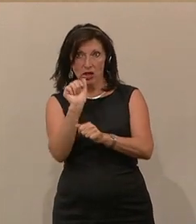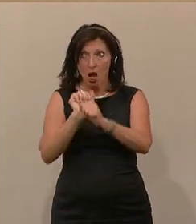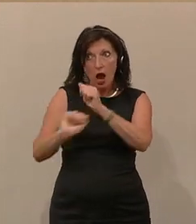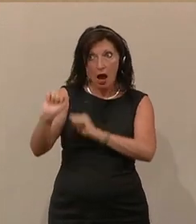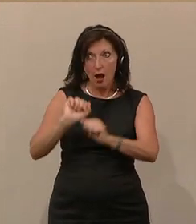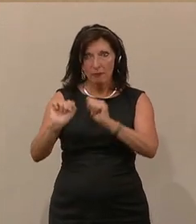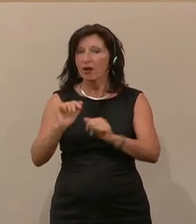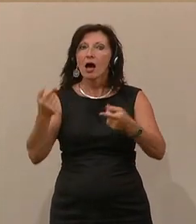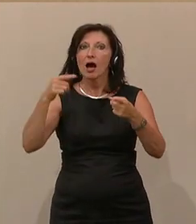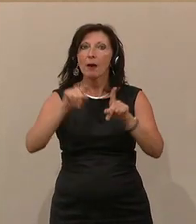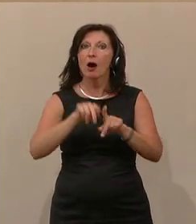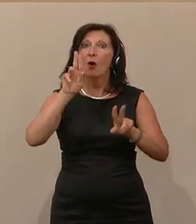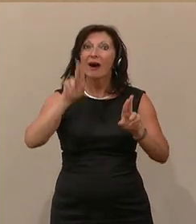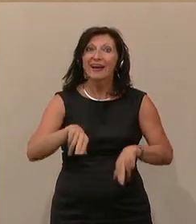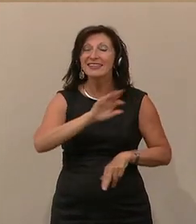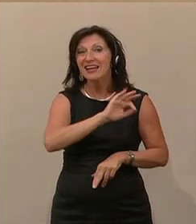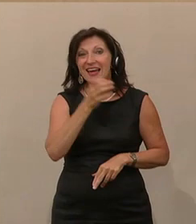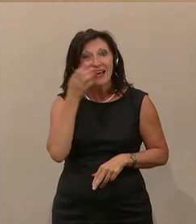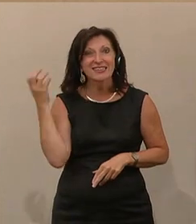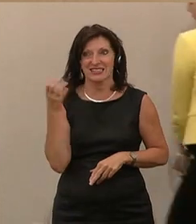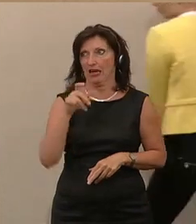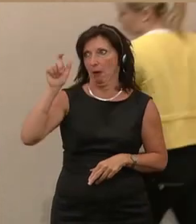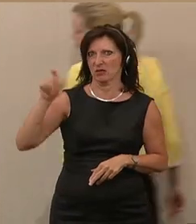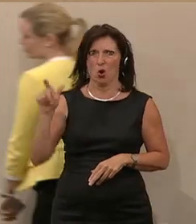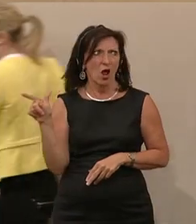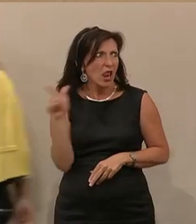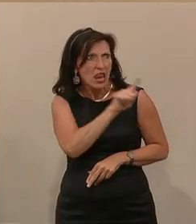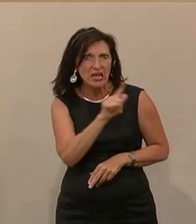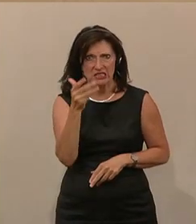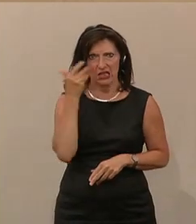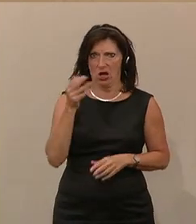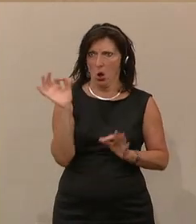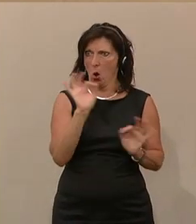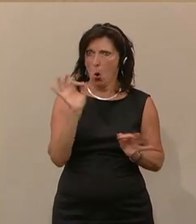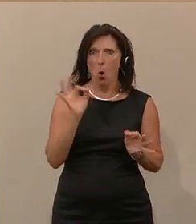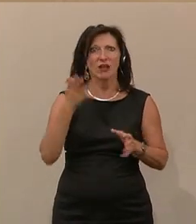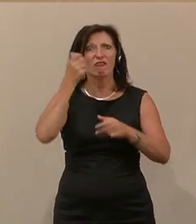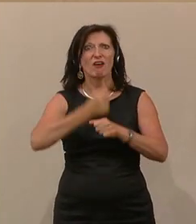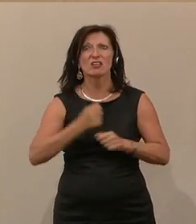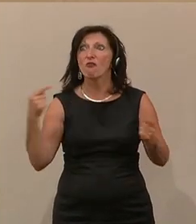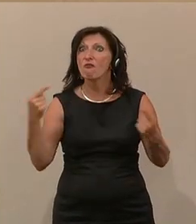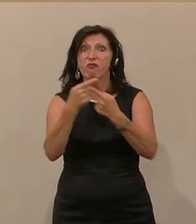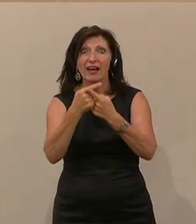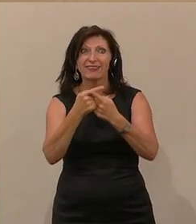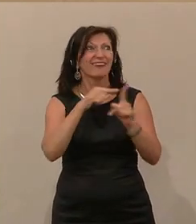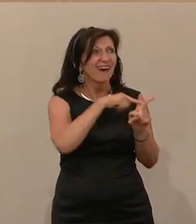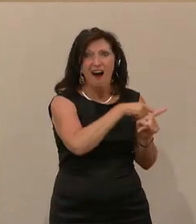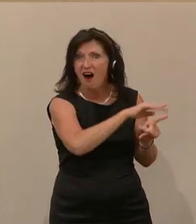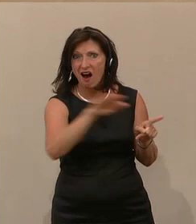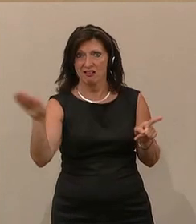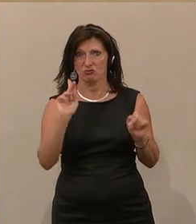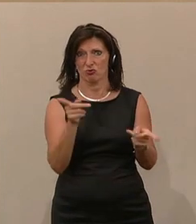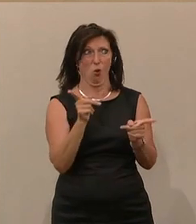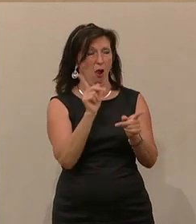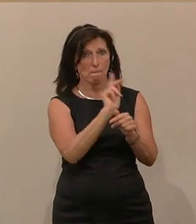für die überwachung von rechtsextremen es von linksradikalen oder von verfassungsfeinden dass die behörde